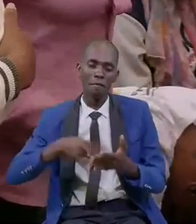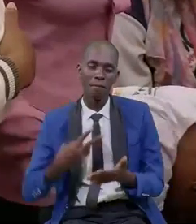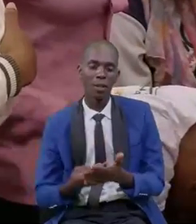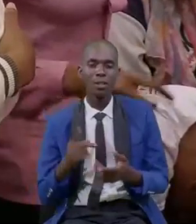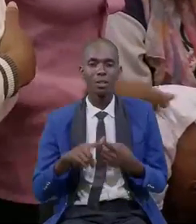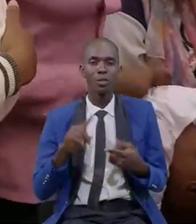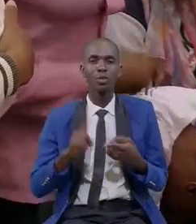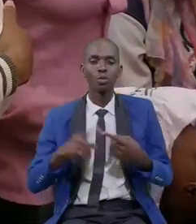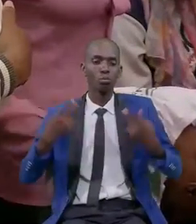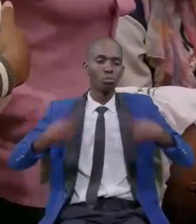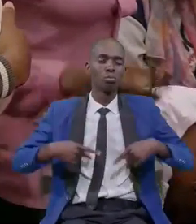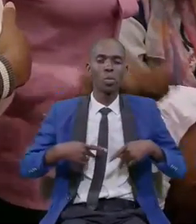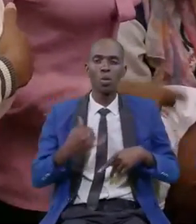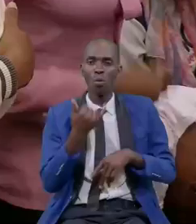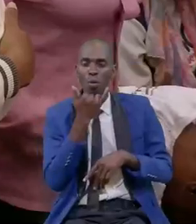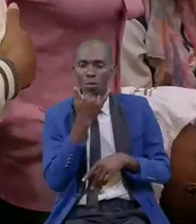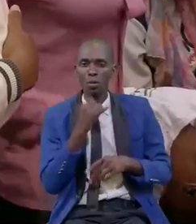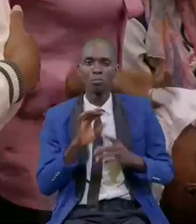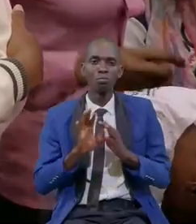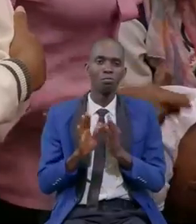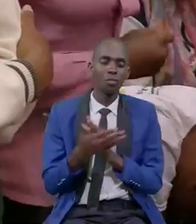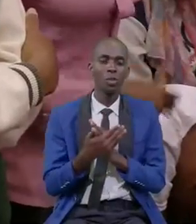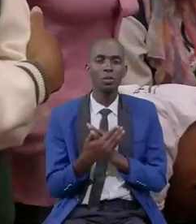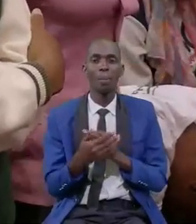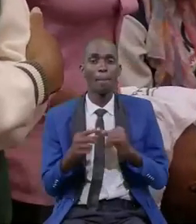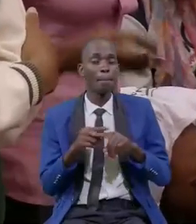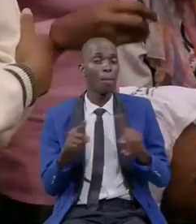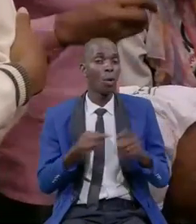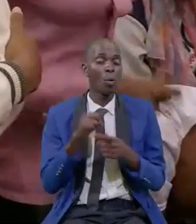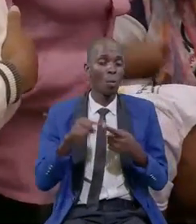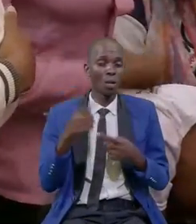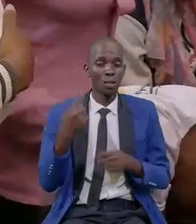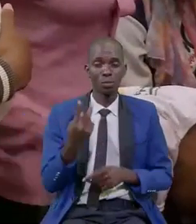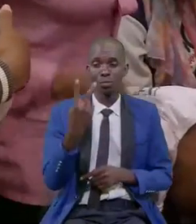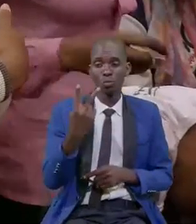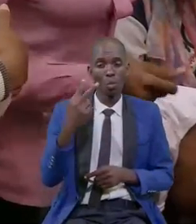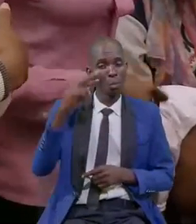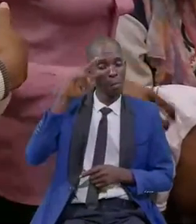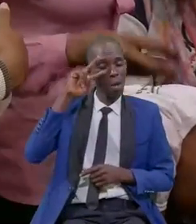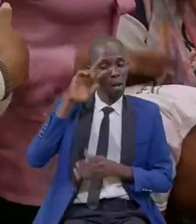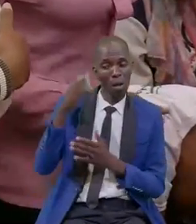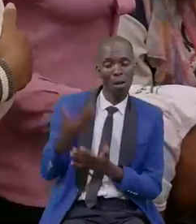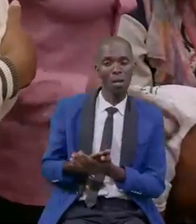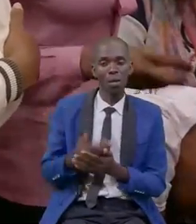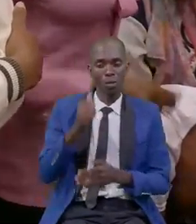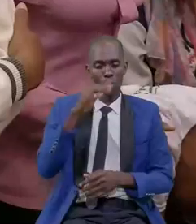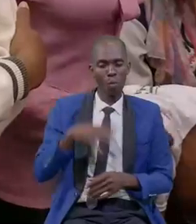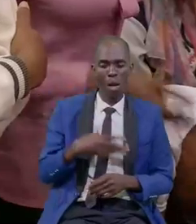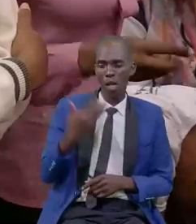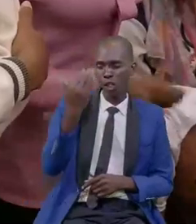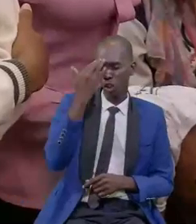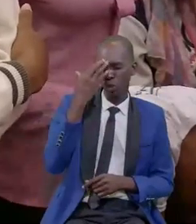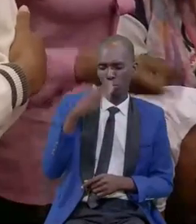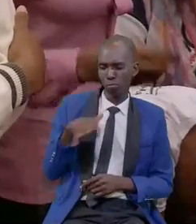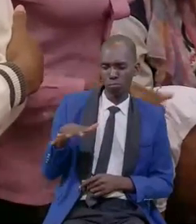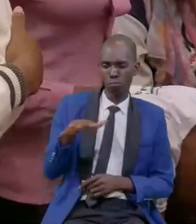comment faire tomber les hommes dans ses filets. Mais pendant que